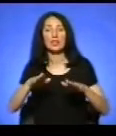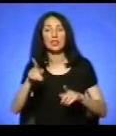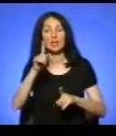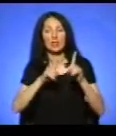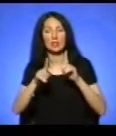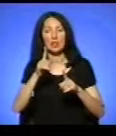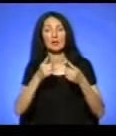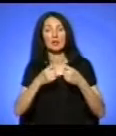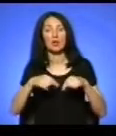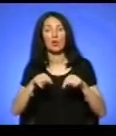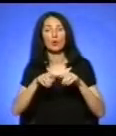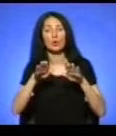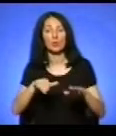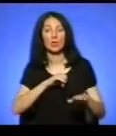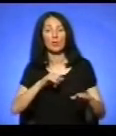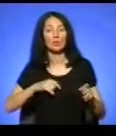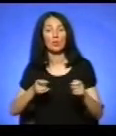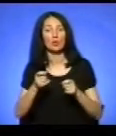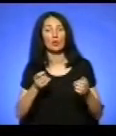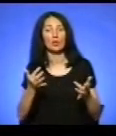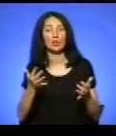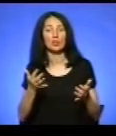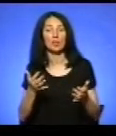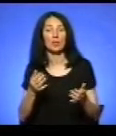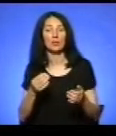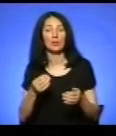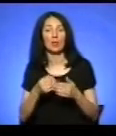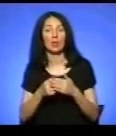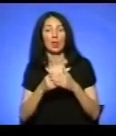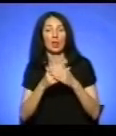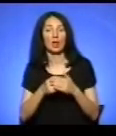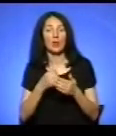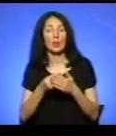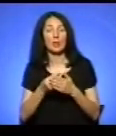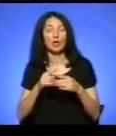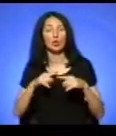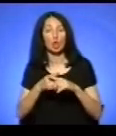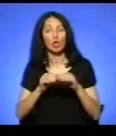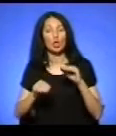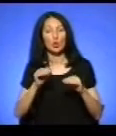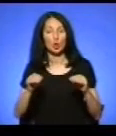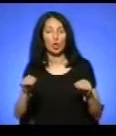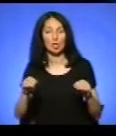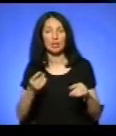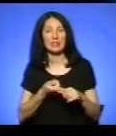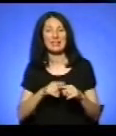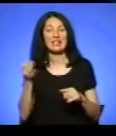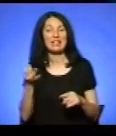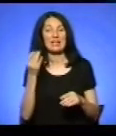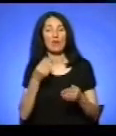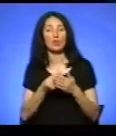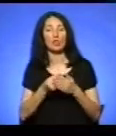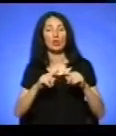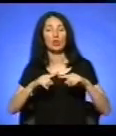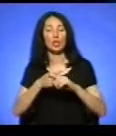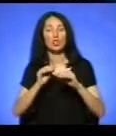самоврядування. І ще табель матеріально-технічного оснащення. Бо... Оце цікаво. Матеріально-технічне оснащення.